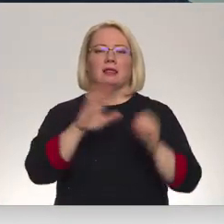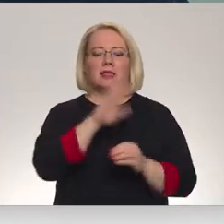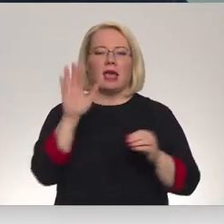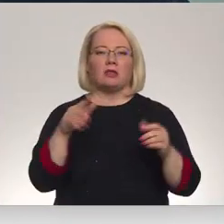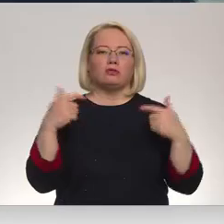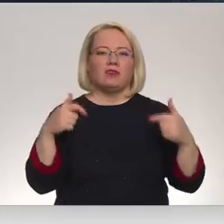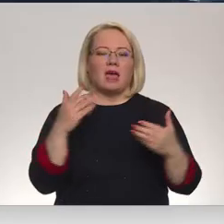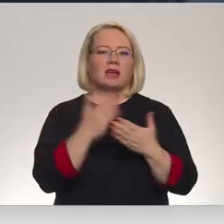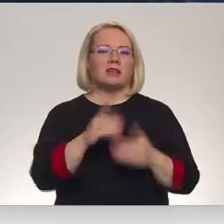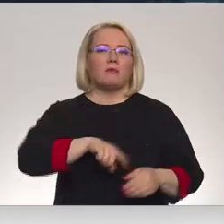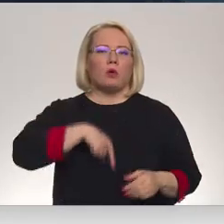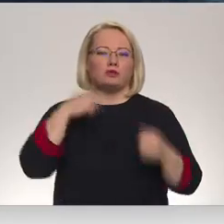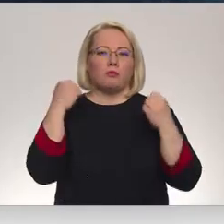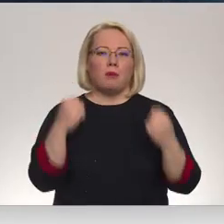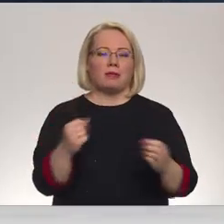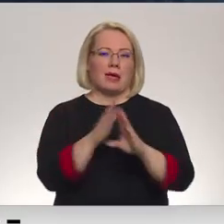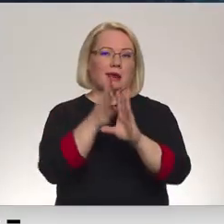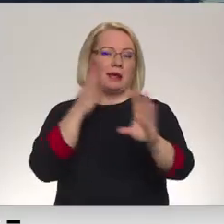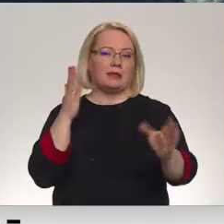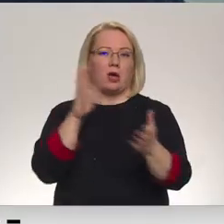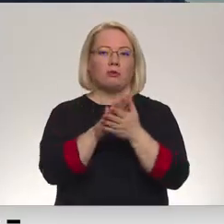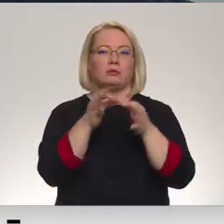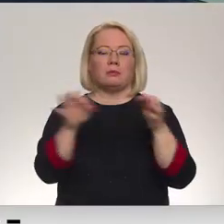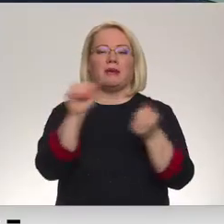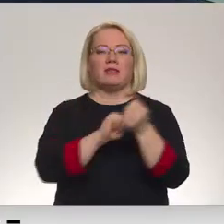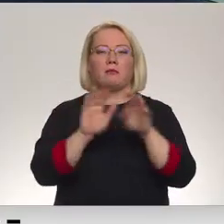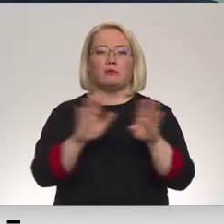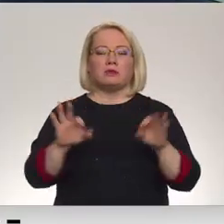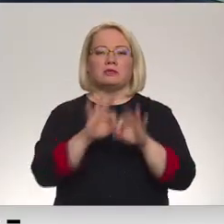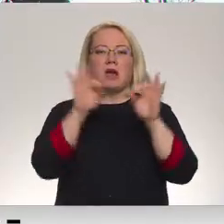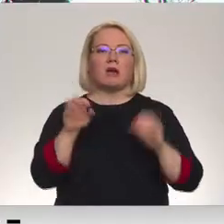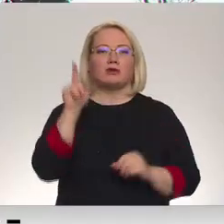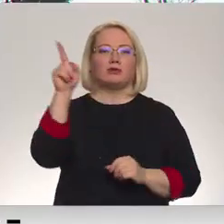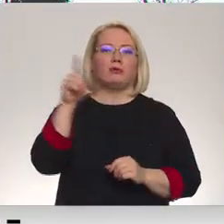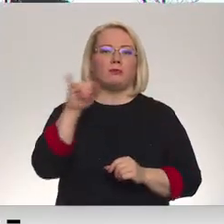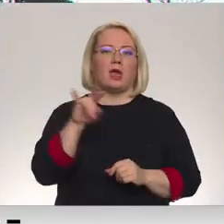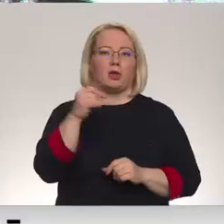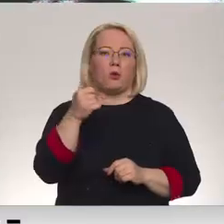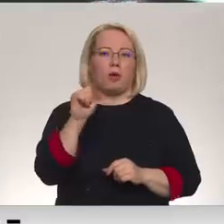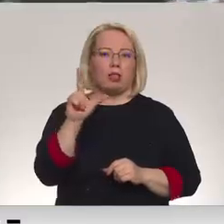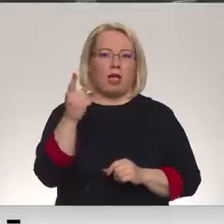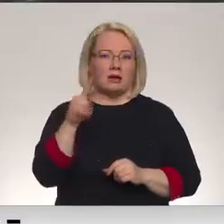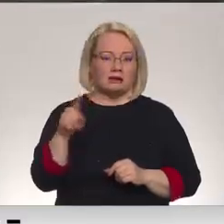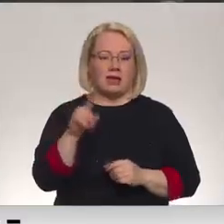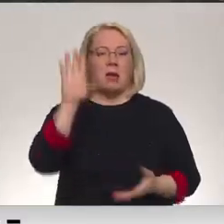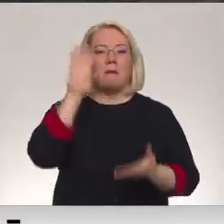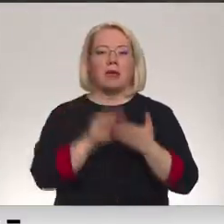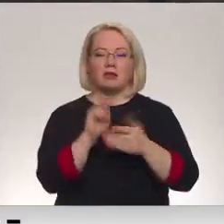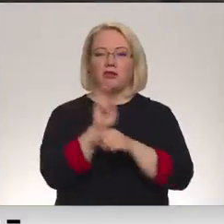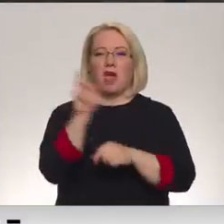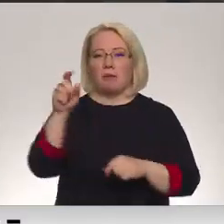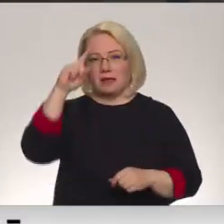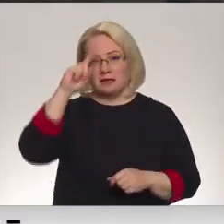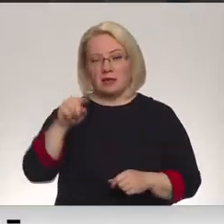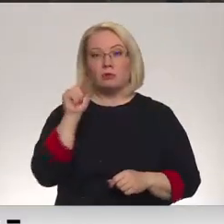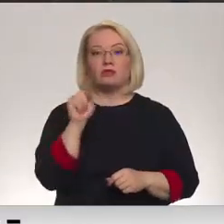pamatīgi noilgojušies. Rinda uz brīvdabas muzeju sākas jau pie Juglas. Pieredzējušākie muzeja apmeklētāji labi zina. Uz